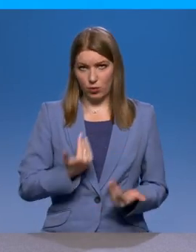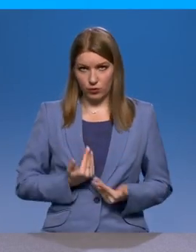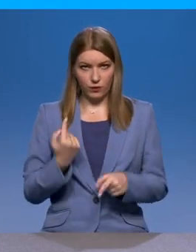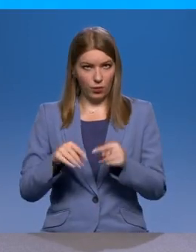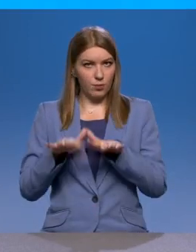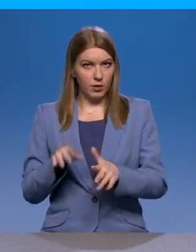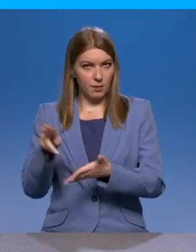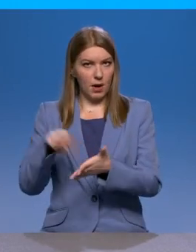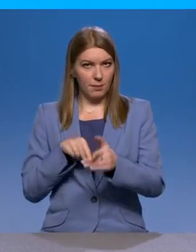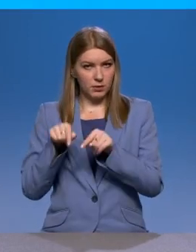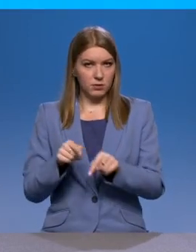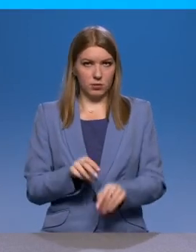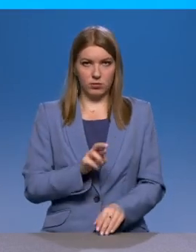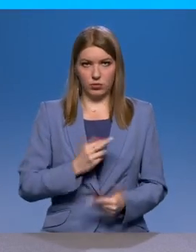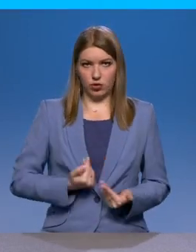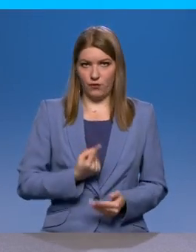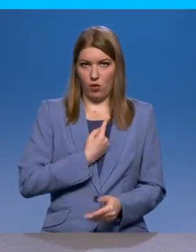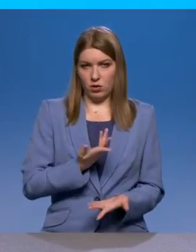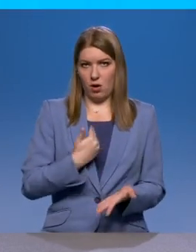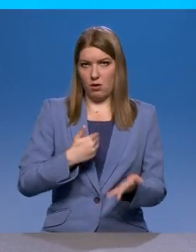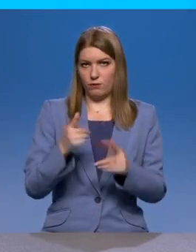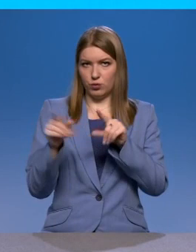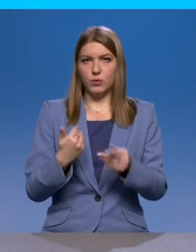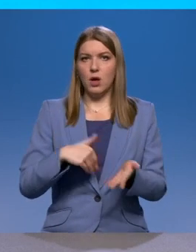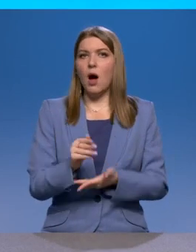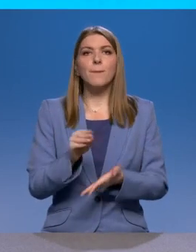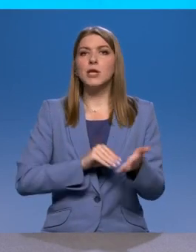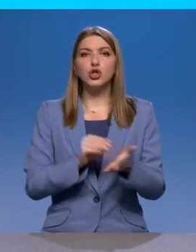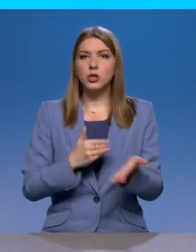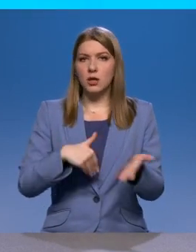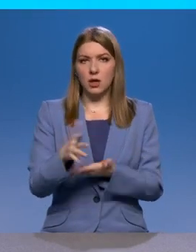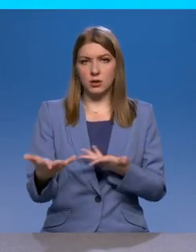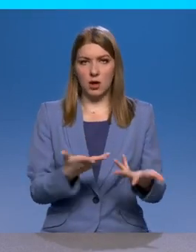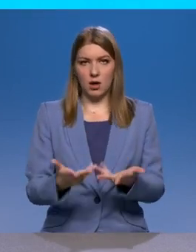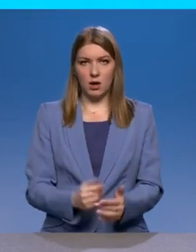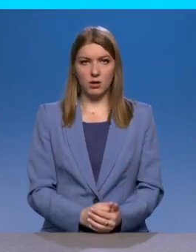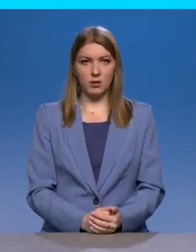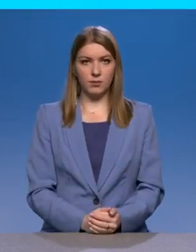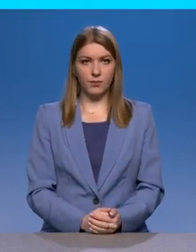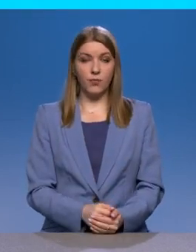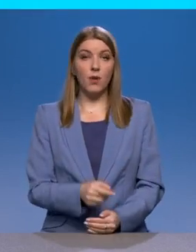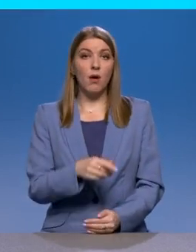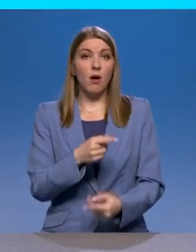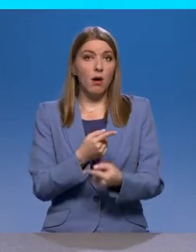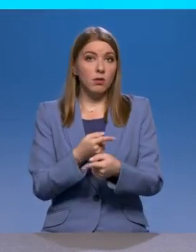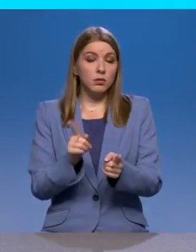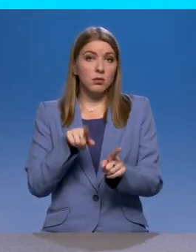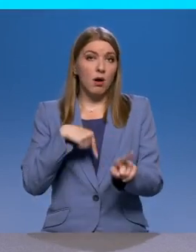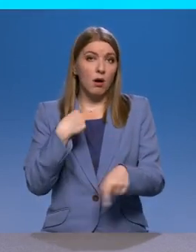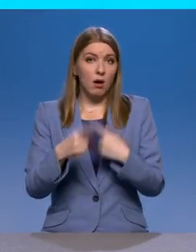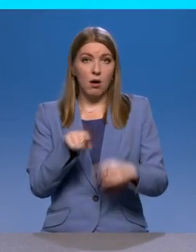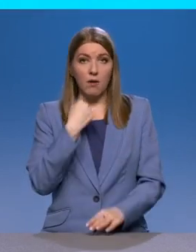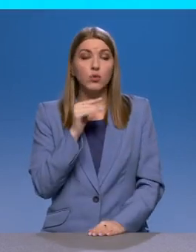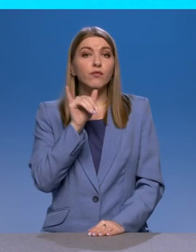там прописан, я здесь живу одна, мне отказали в субсидии. Какая причина отказа в субсидии? Они все время говорят, у вас